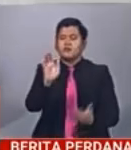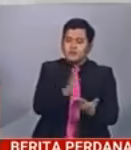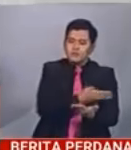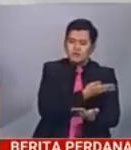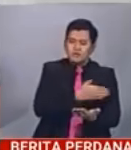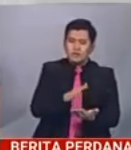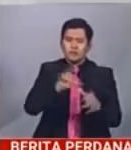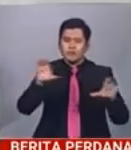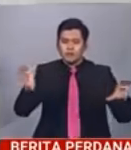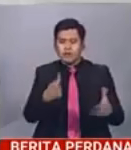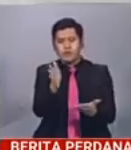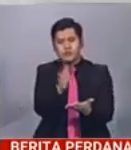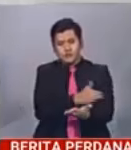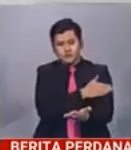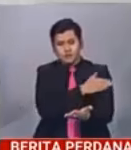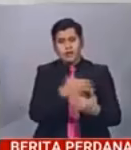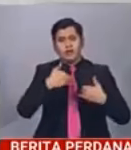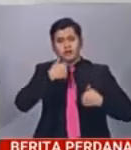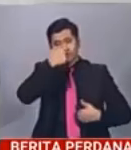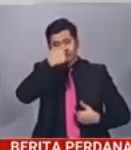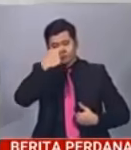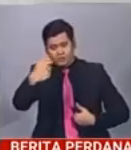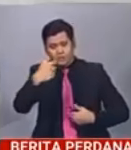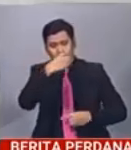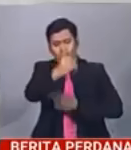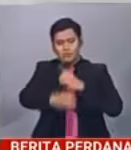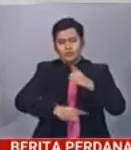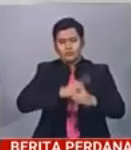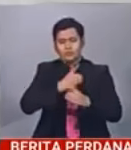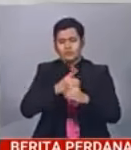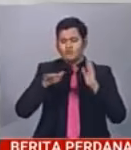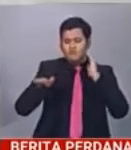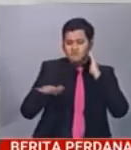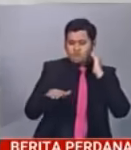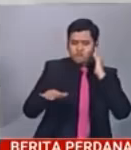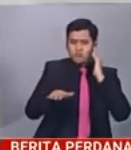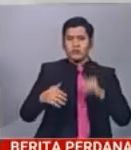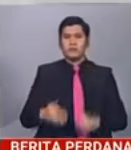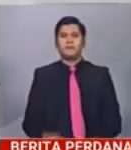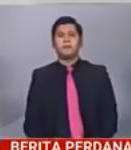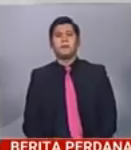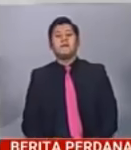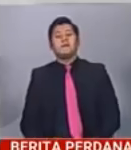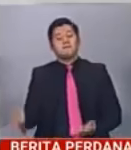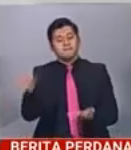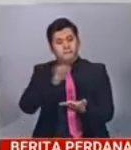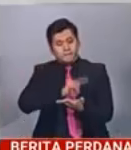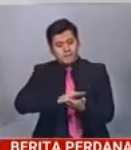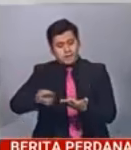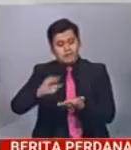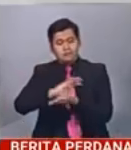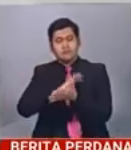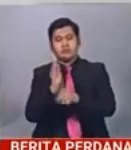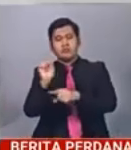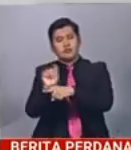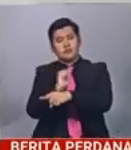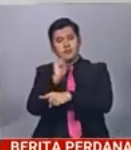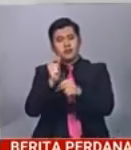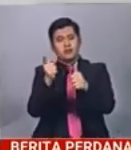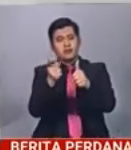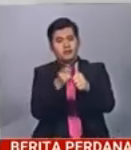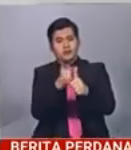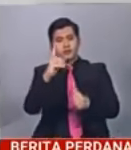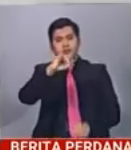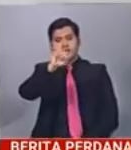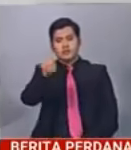pengaruh tersendiri khususnya dalam dunia hip-hop. Meneladani Allahyarham bapanya, membaca sentiasa menjadi amalan yang diutamakan DJ